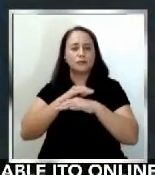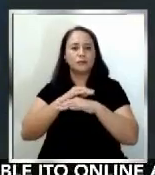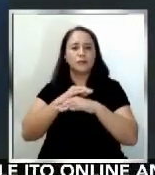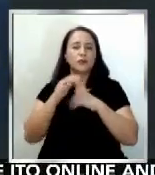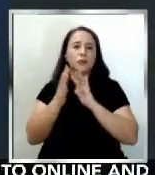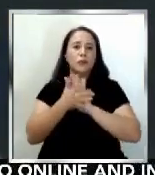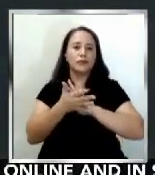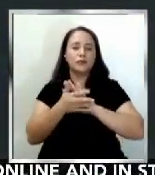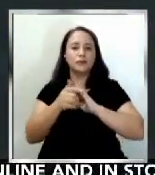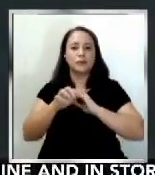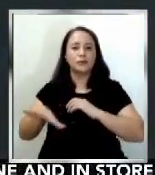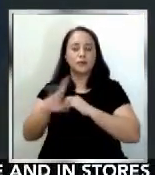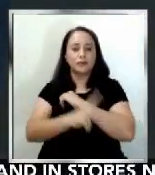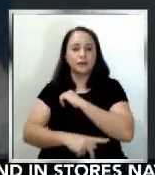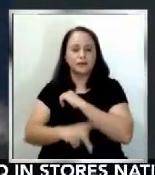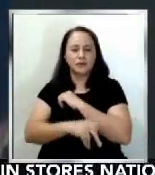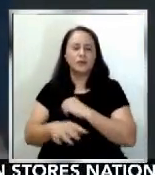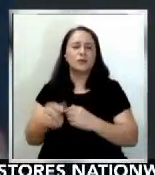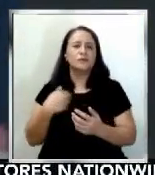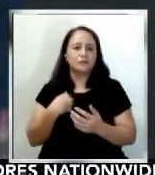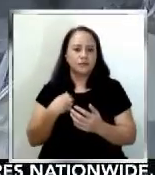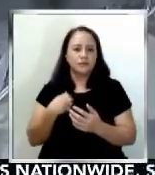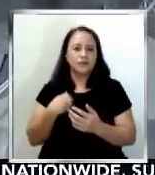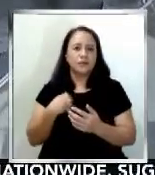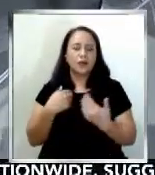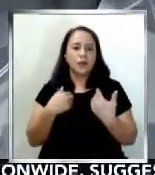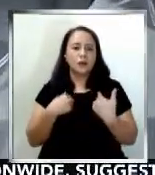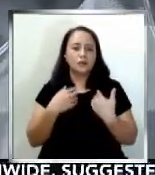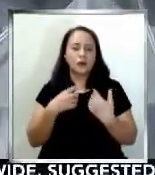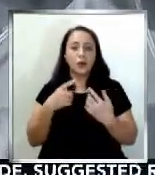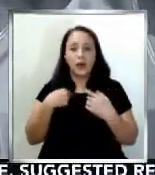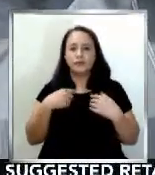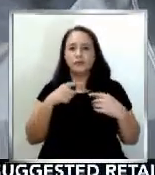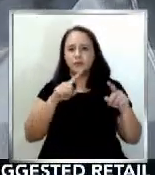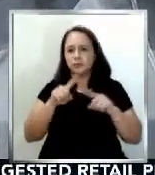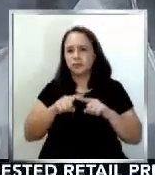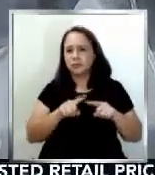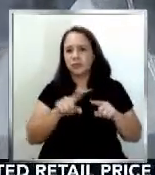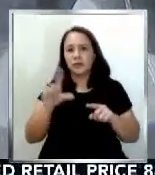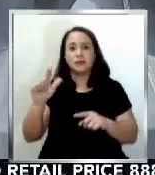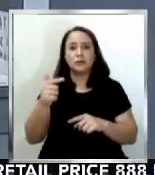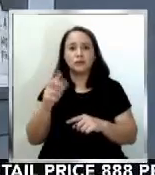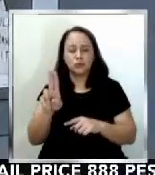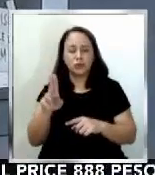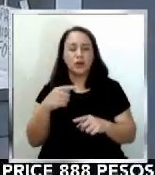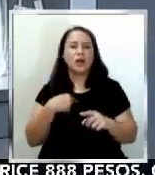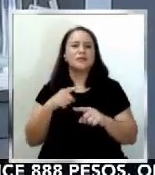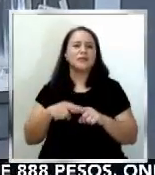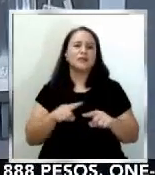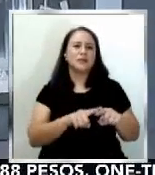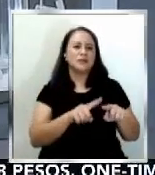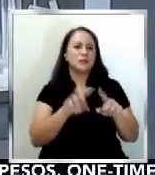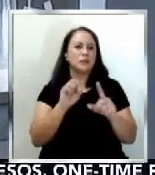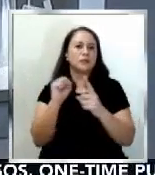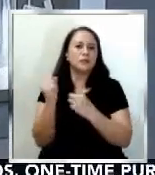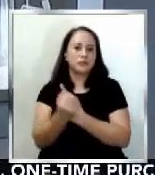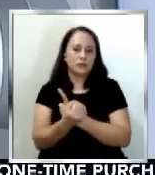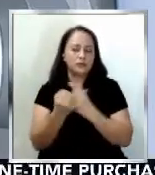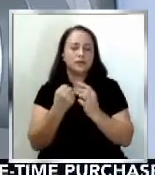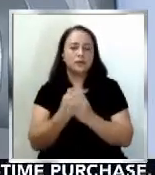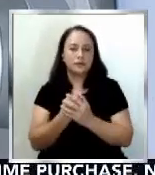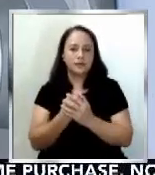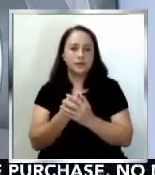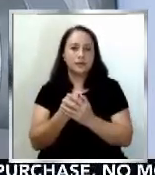Sana maunawaan natin na yung iba't ibang LGU ay iba't iba rin po ang sitwasyon. At syempre